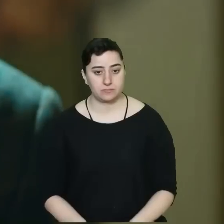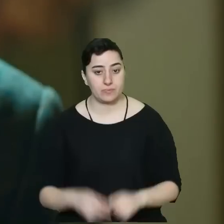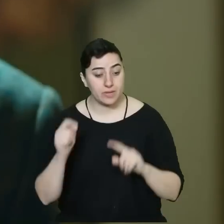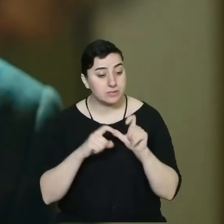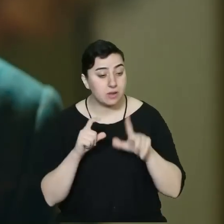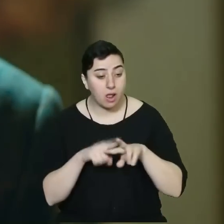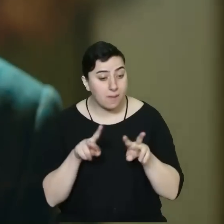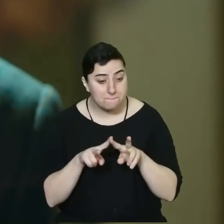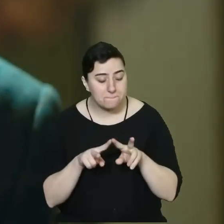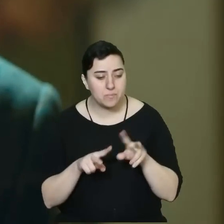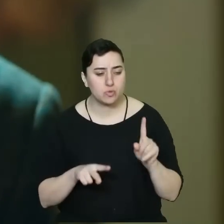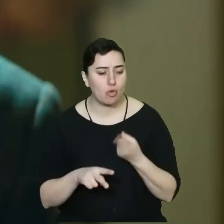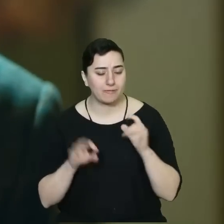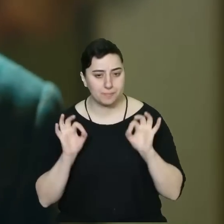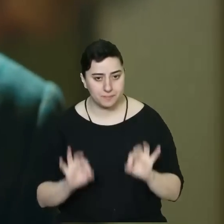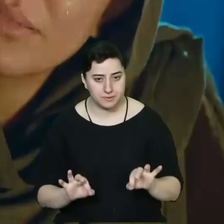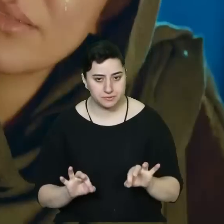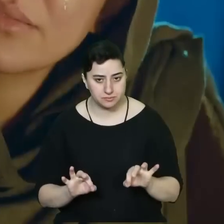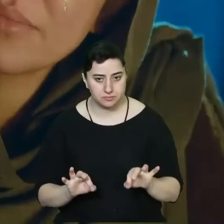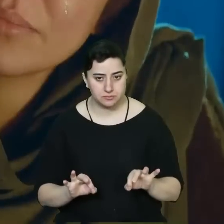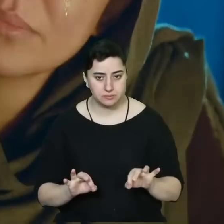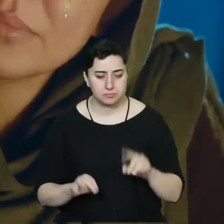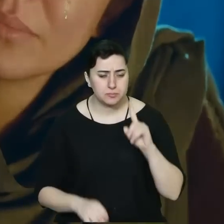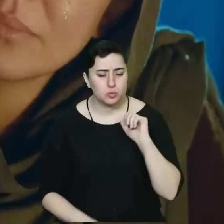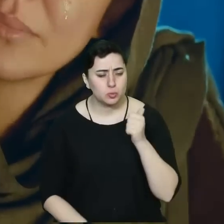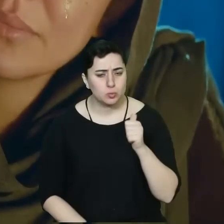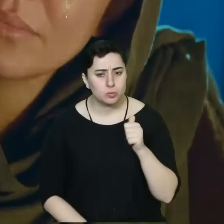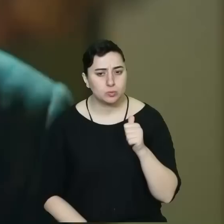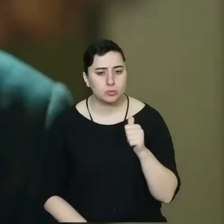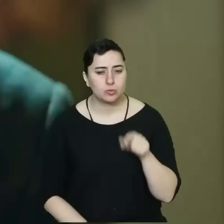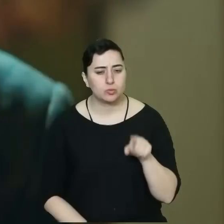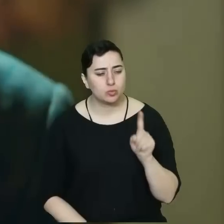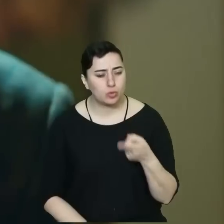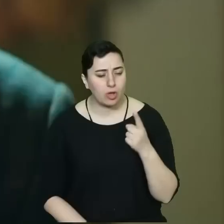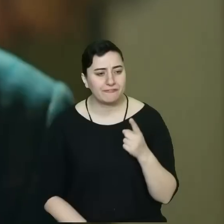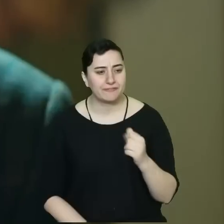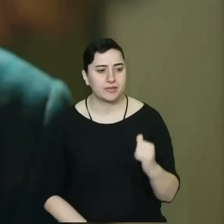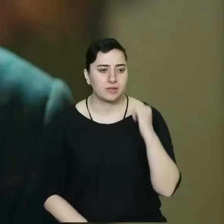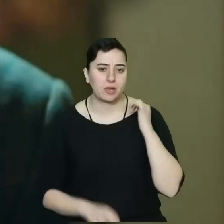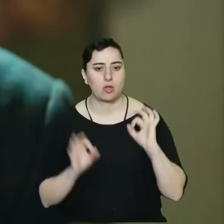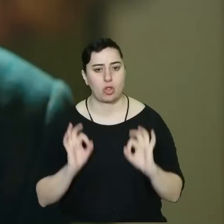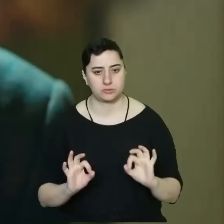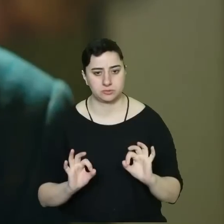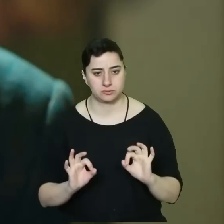İslam garip başladı. Bir gün yine o garip günlerine geri dönecek.